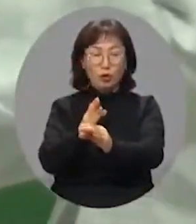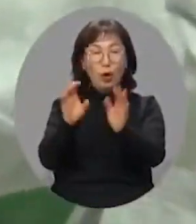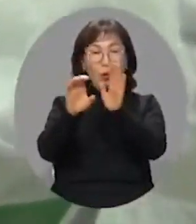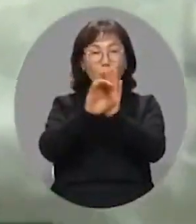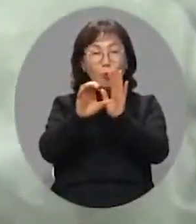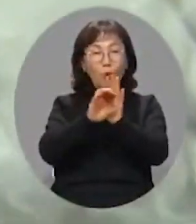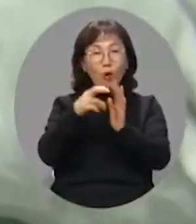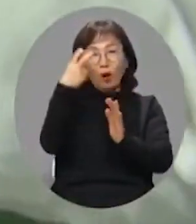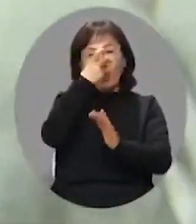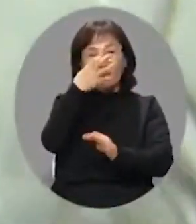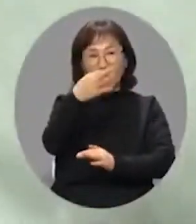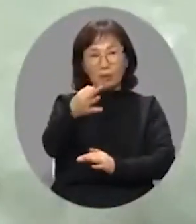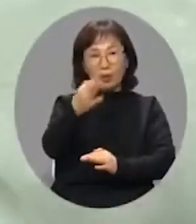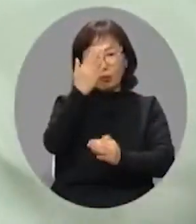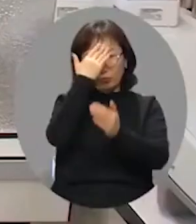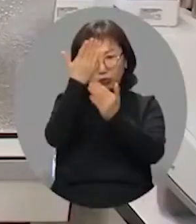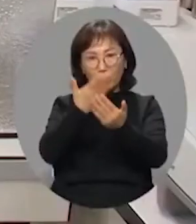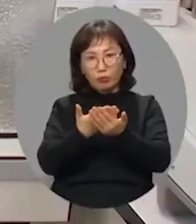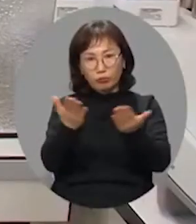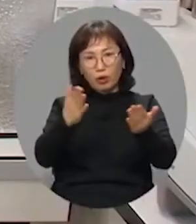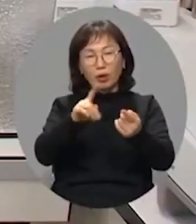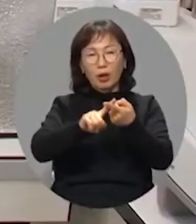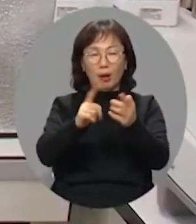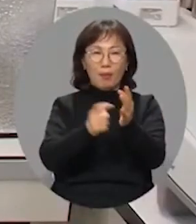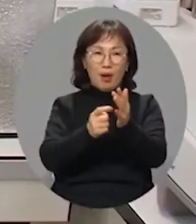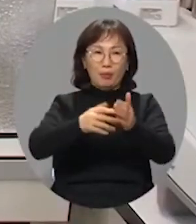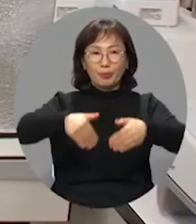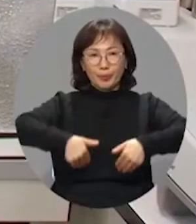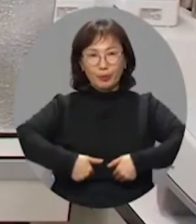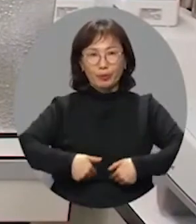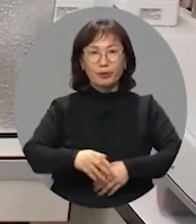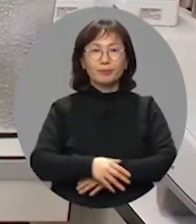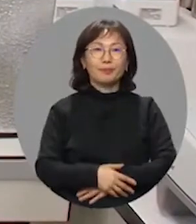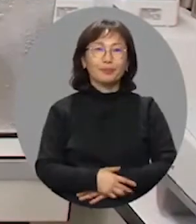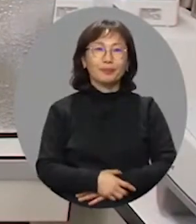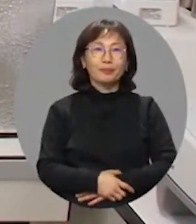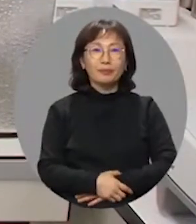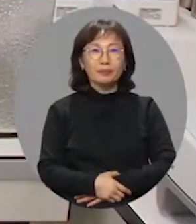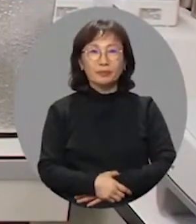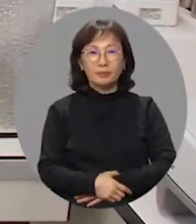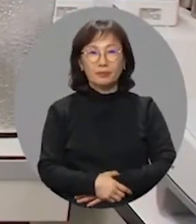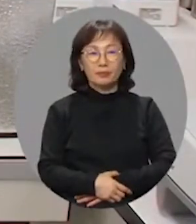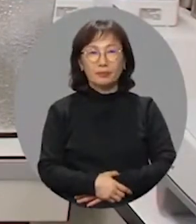검사비 무료 대상 확대가 시급합니다. MBC 뉴스 강동엽입니다.